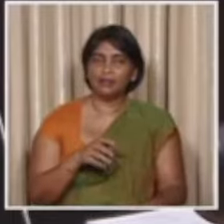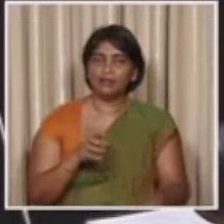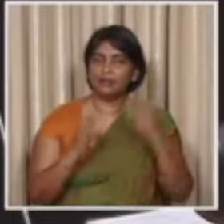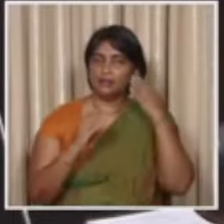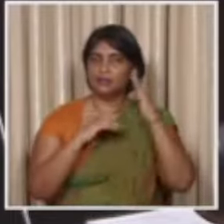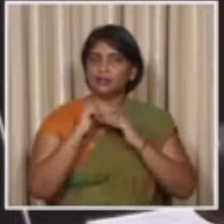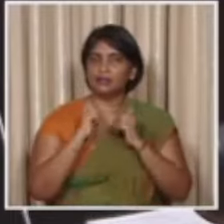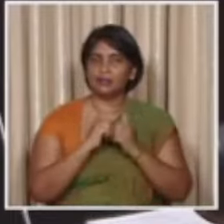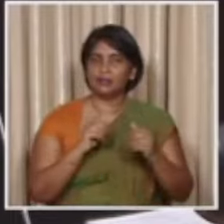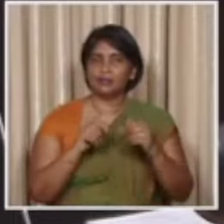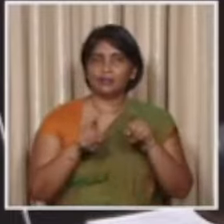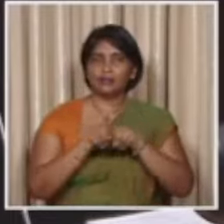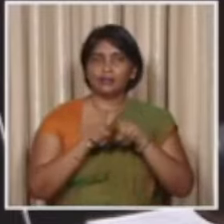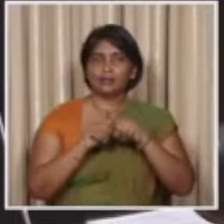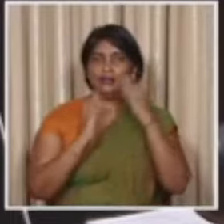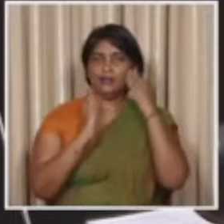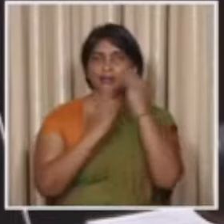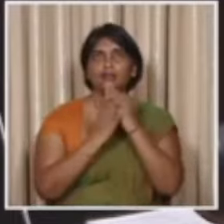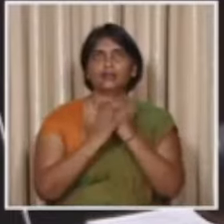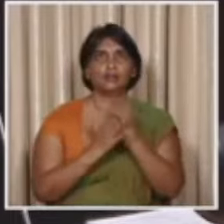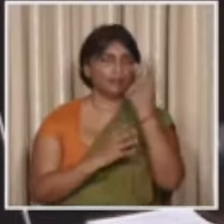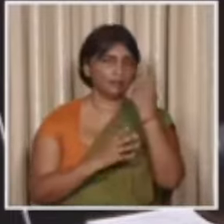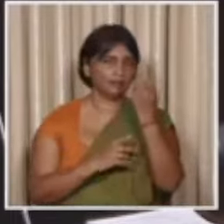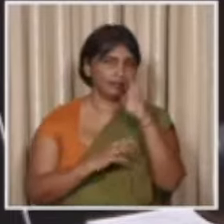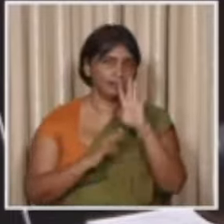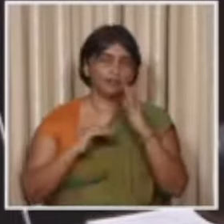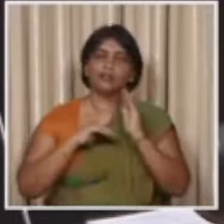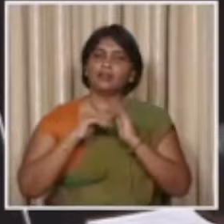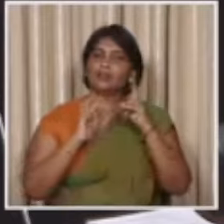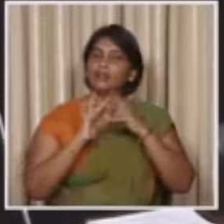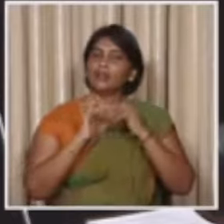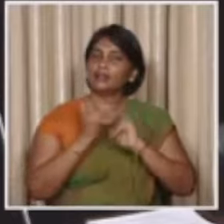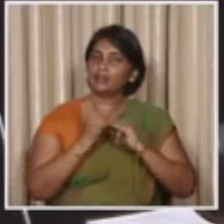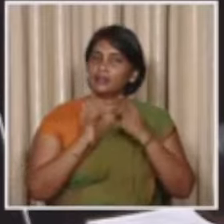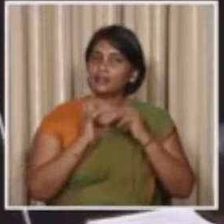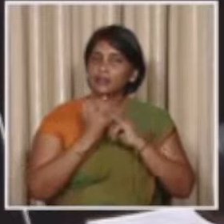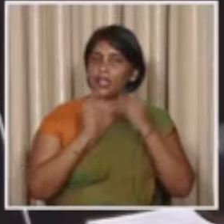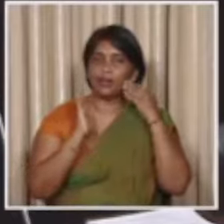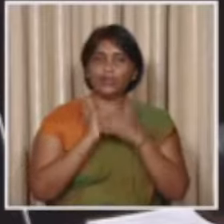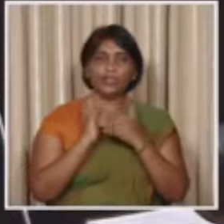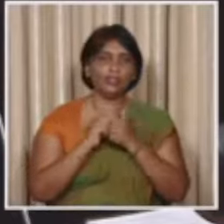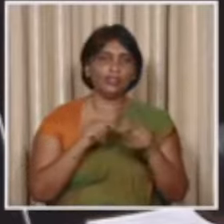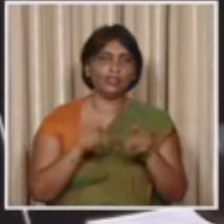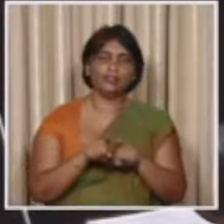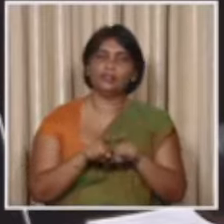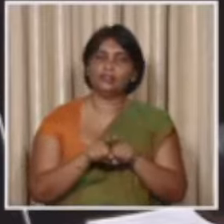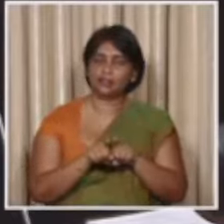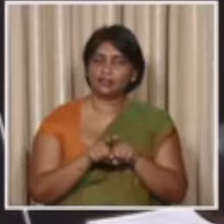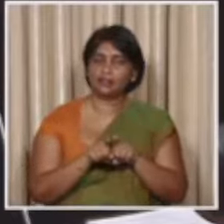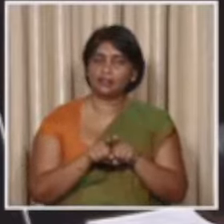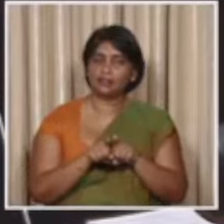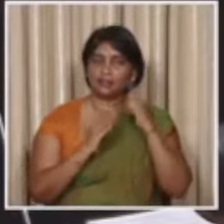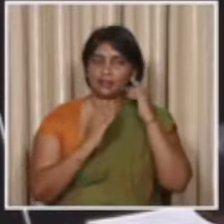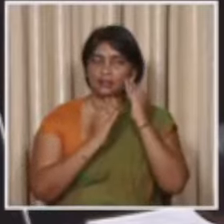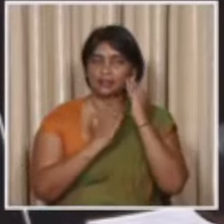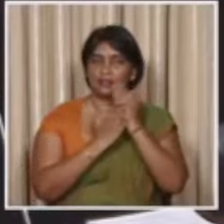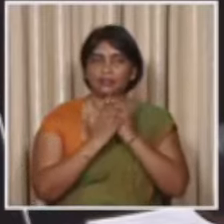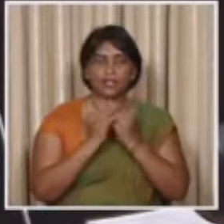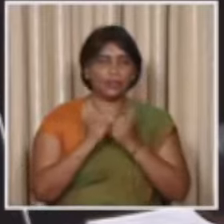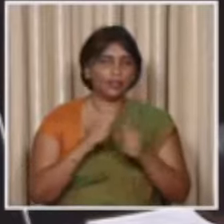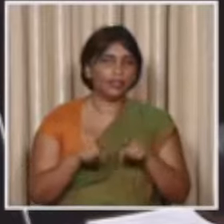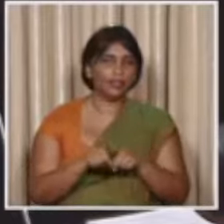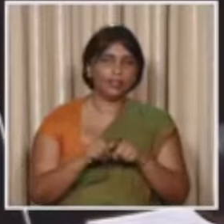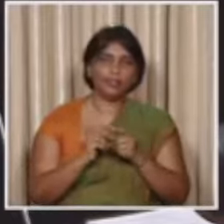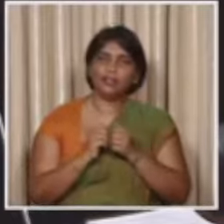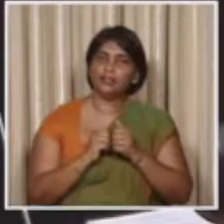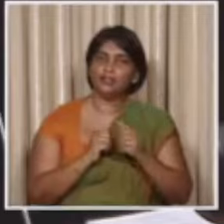අපිට 2014 වාර්තා වුණා ISIS ව්‍යාපාරය සිරියාවේ ඉරාකේ යුධ ජයග්‍රහණ ලබා ගන්නවත්